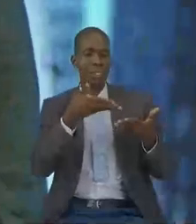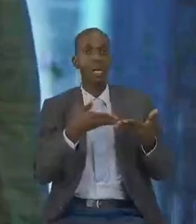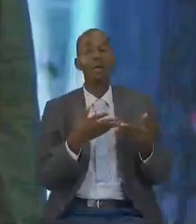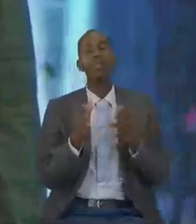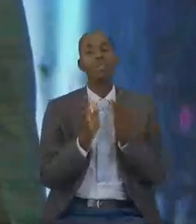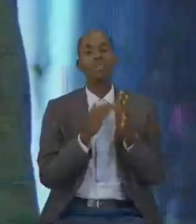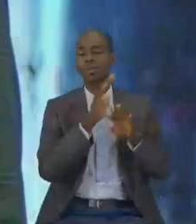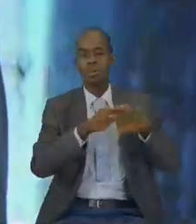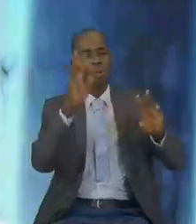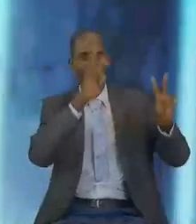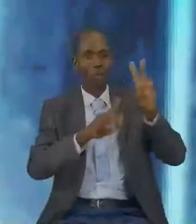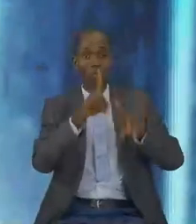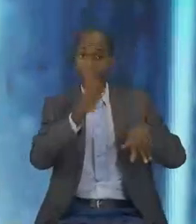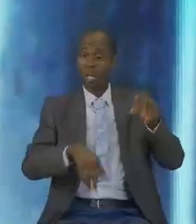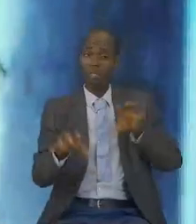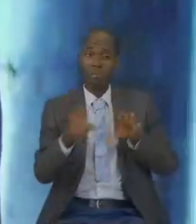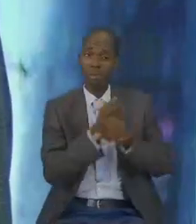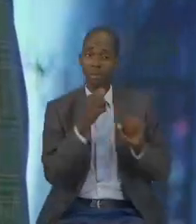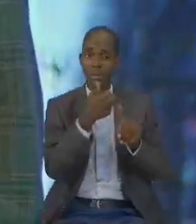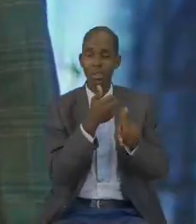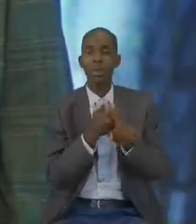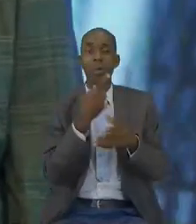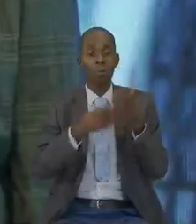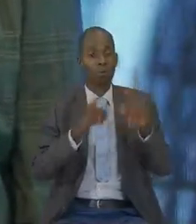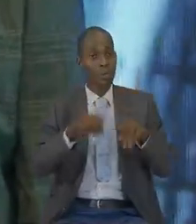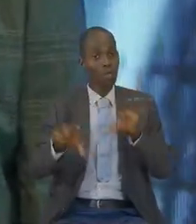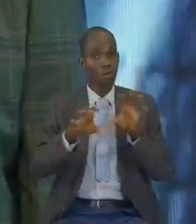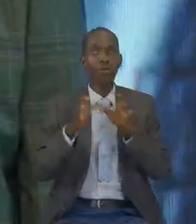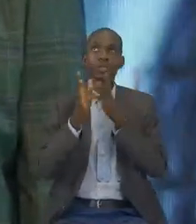pas. Ce que tu ne peux pas faire, je le ferai pour toi.